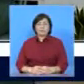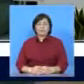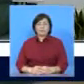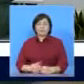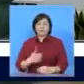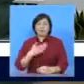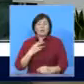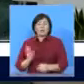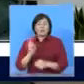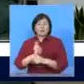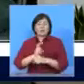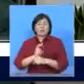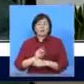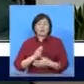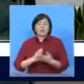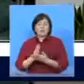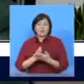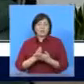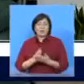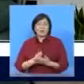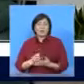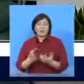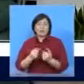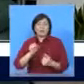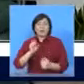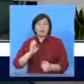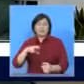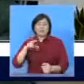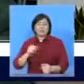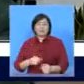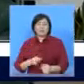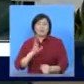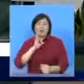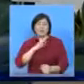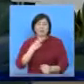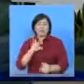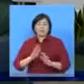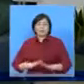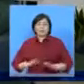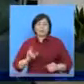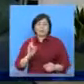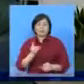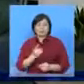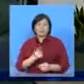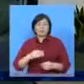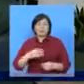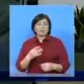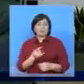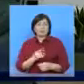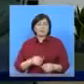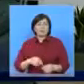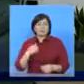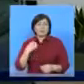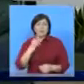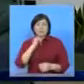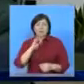Я обратилась в сервисный акимат для получения адресной социальной помощи. Я мама троих детей. Младшие еще совсем маленькие, поэтому не могу часто